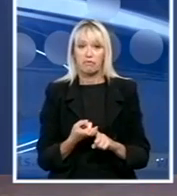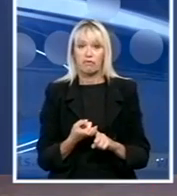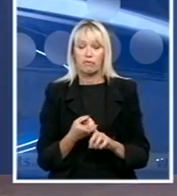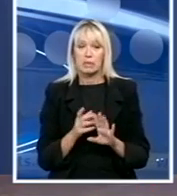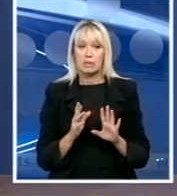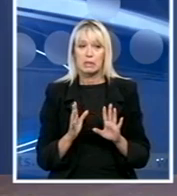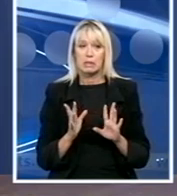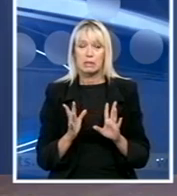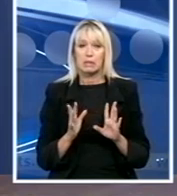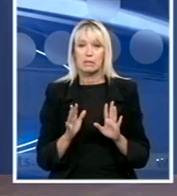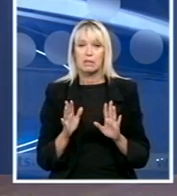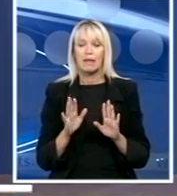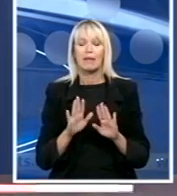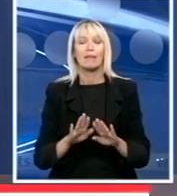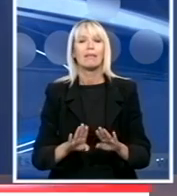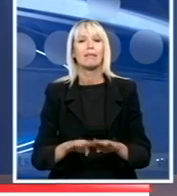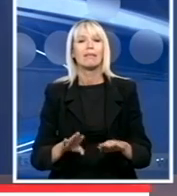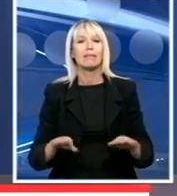same dece sa